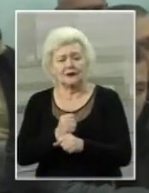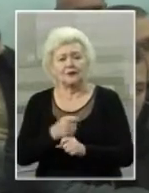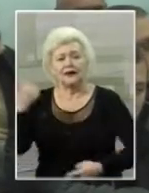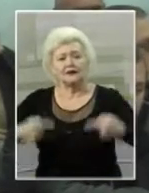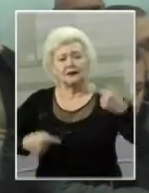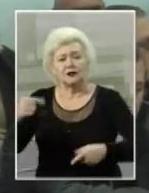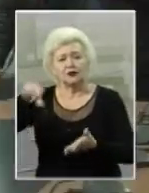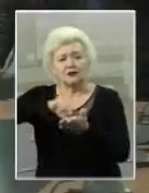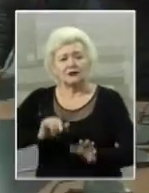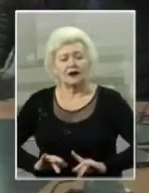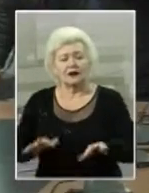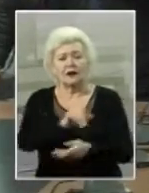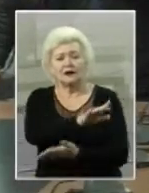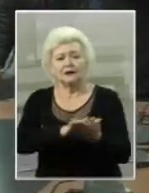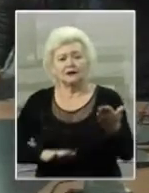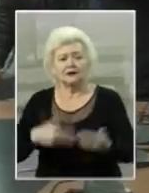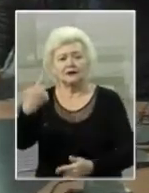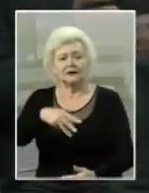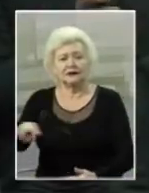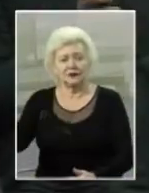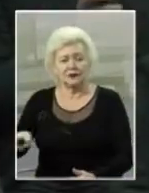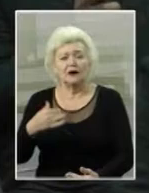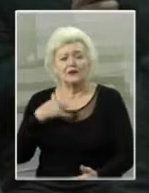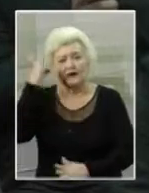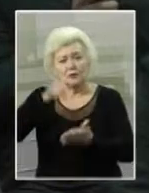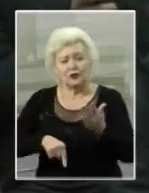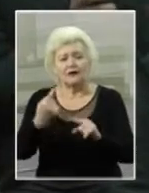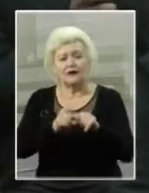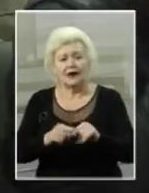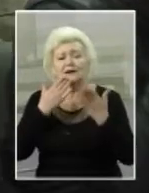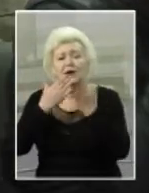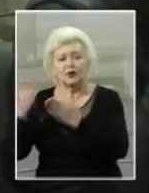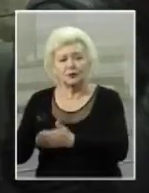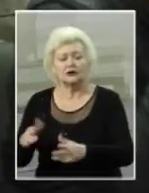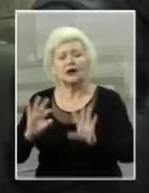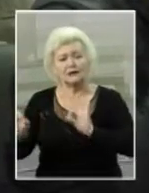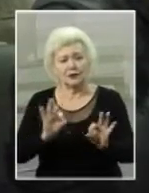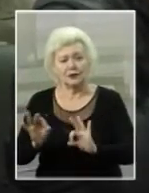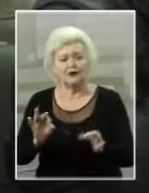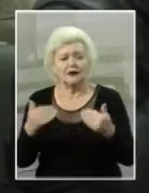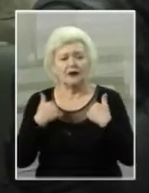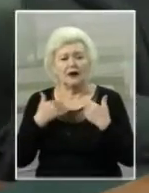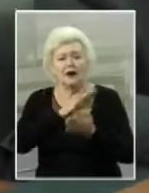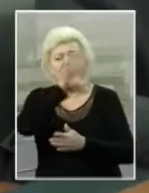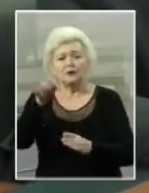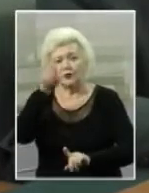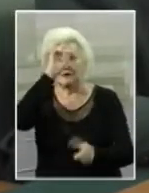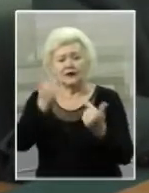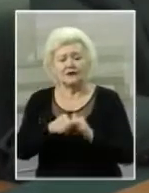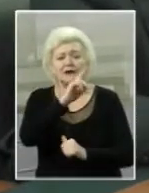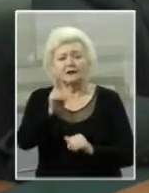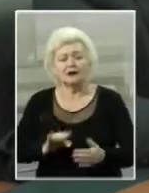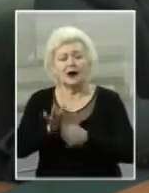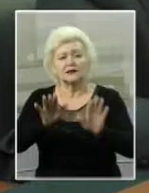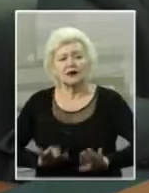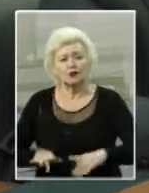Дискусія з учасниками акції тривала півгодини. Повірте, вже це прощення, ми вже відправлено, дали по всій країні, так це